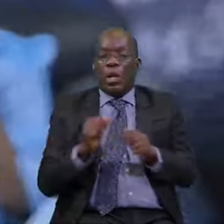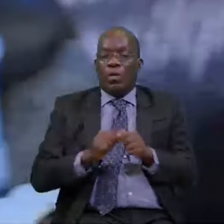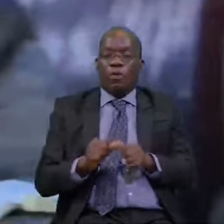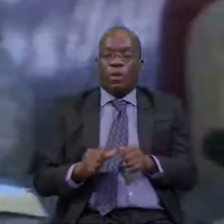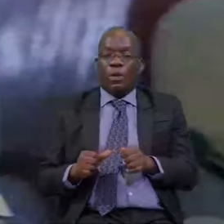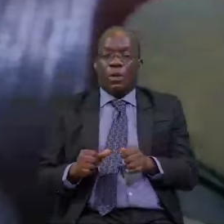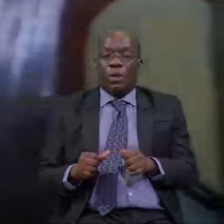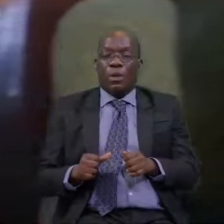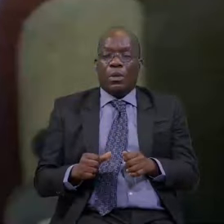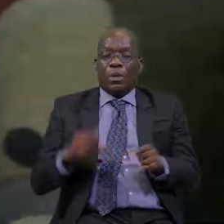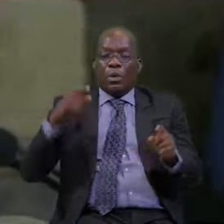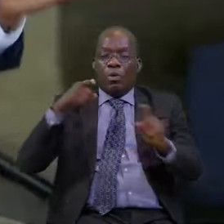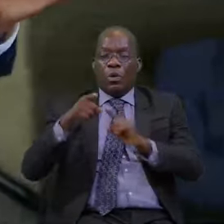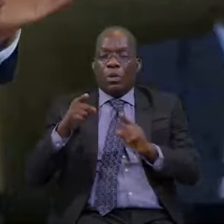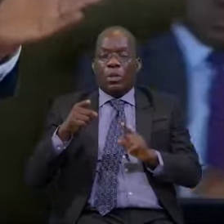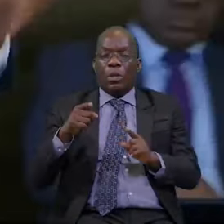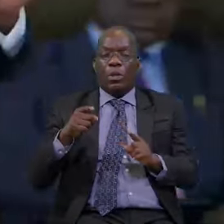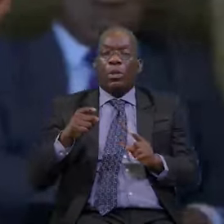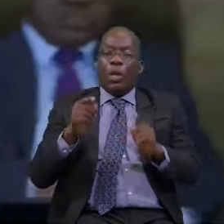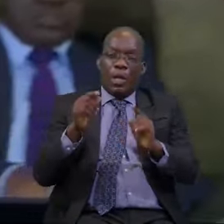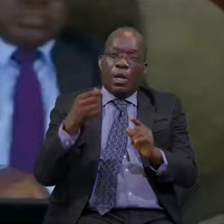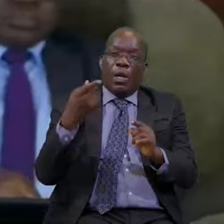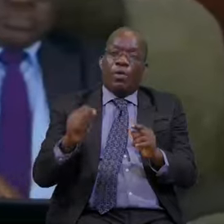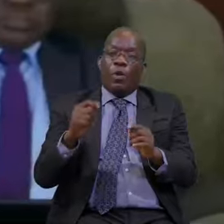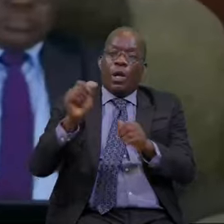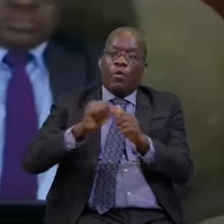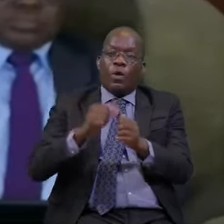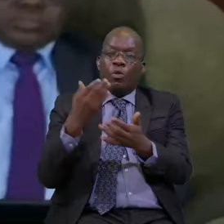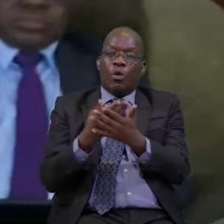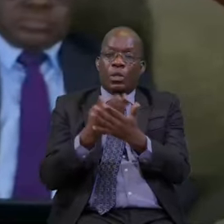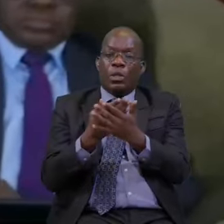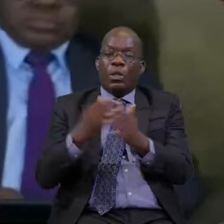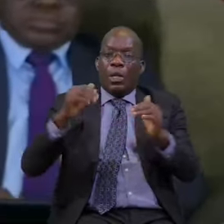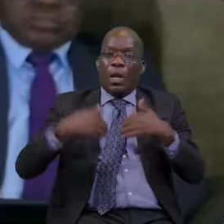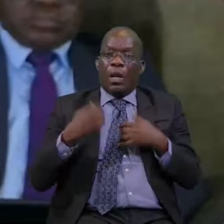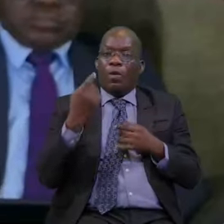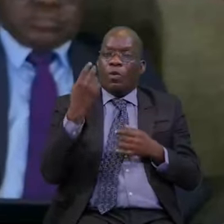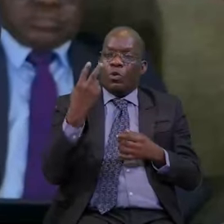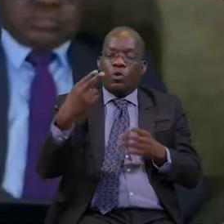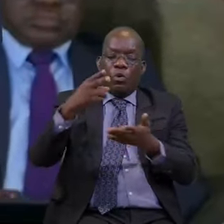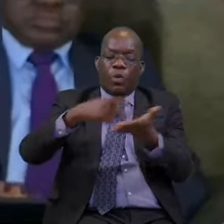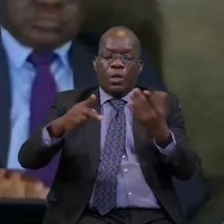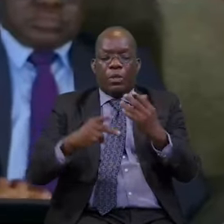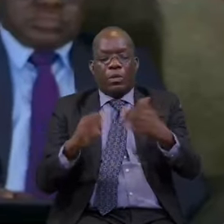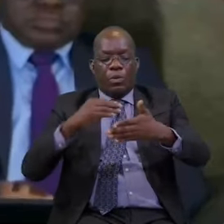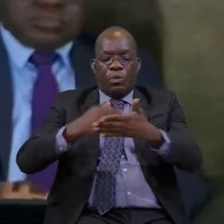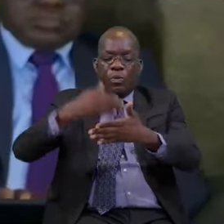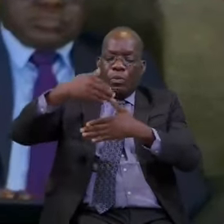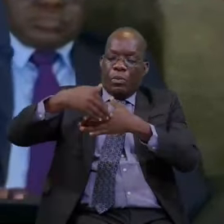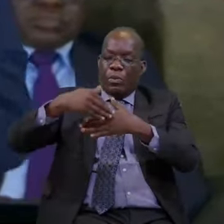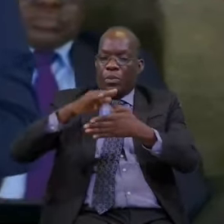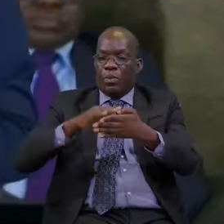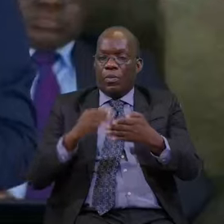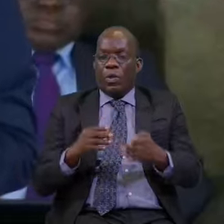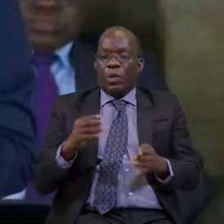toute pièce a deux parties. Tout billet, toute